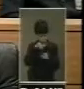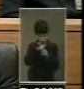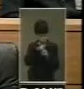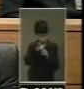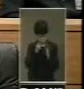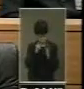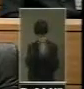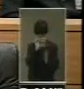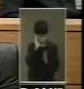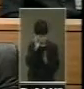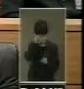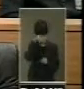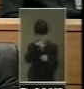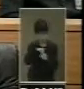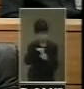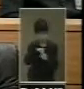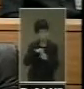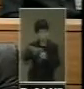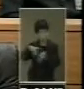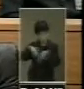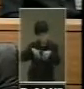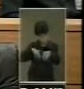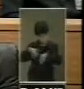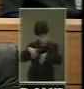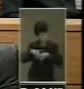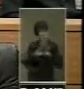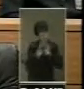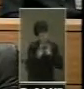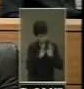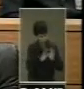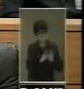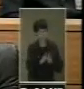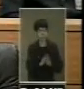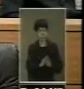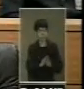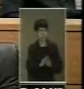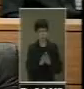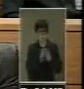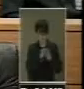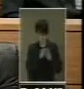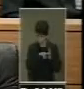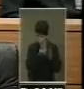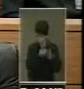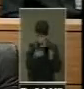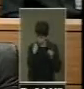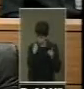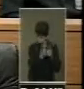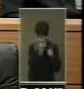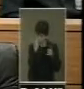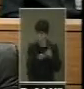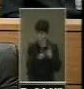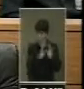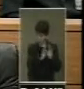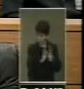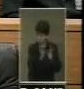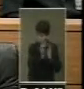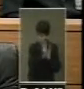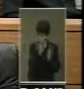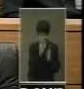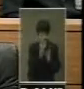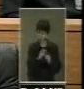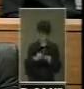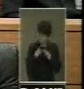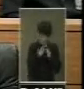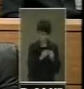ครับประชาชนฝากมาทางผู้แทนเยอะมากครับว่าท่านอย่าลาออกเขา